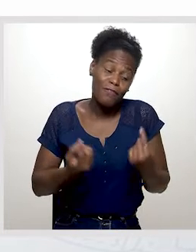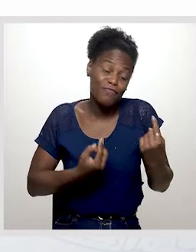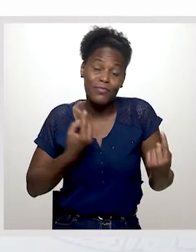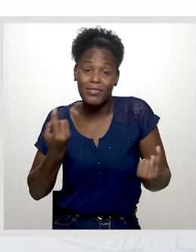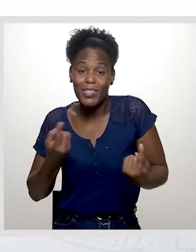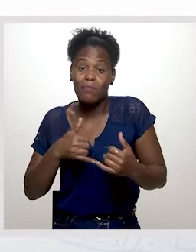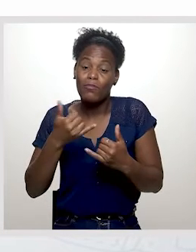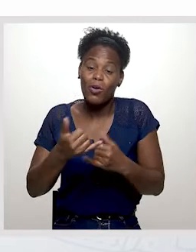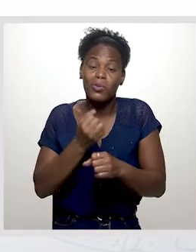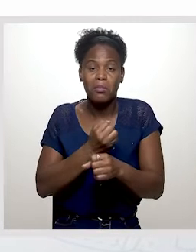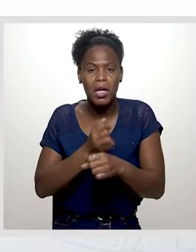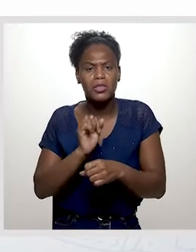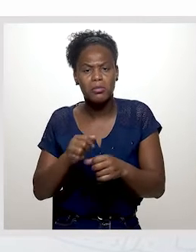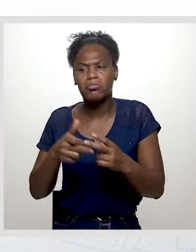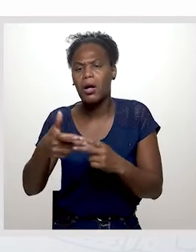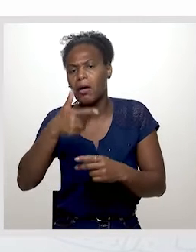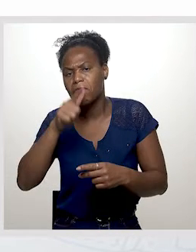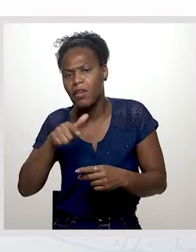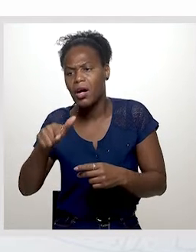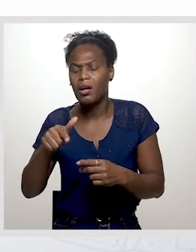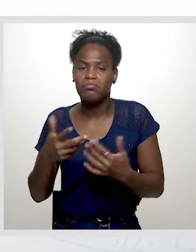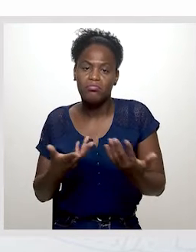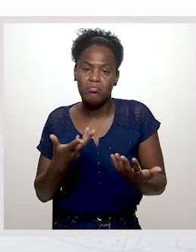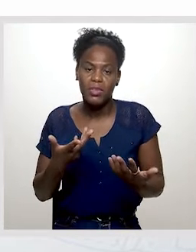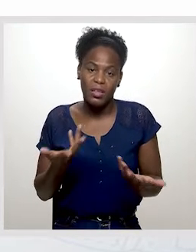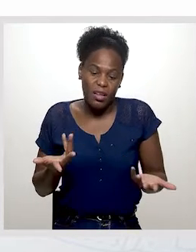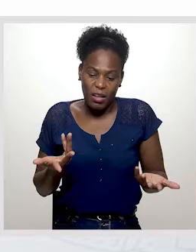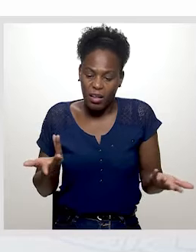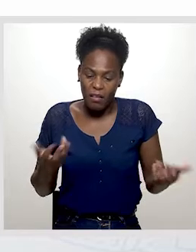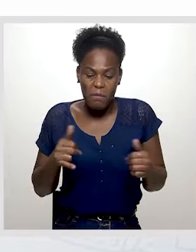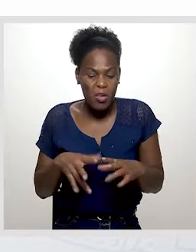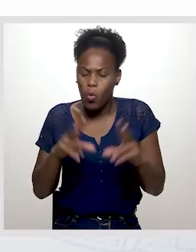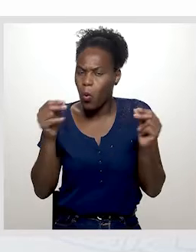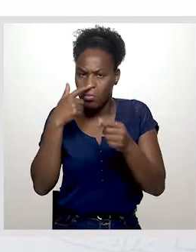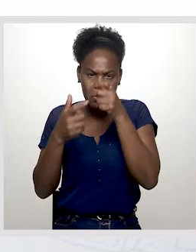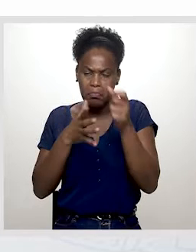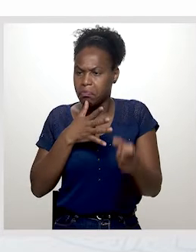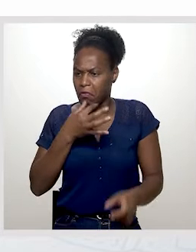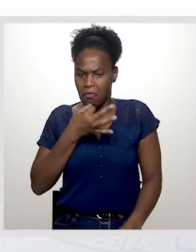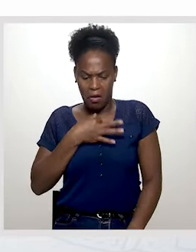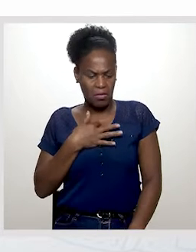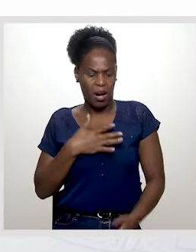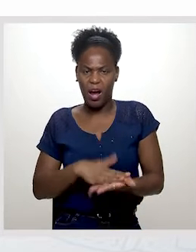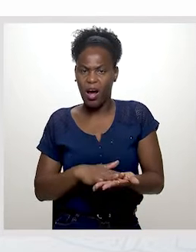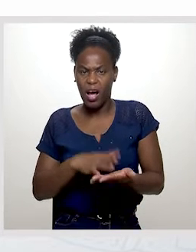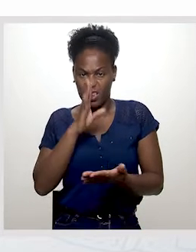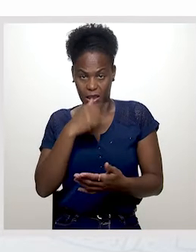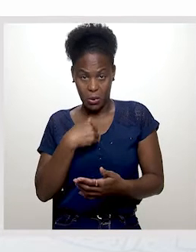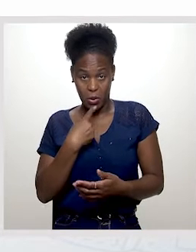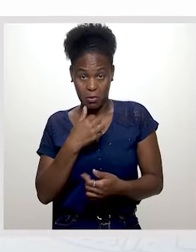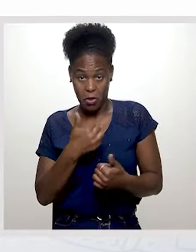quelquefois, après le travail, je vais prendre un café dans un bistrot, mais jamais personne ne me parle. Si je comprends